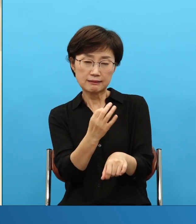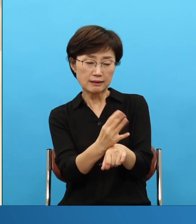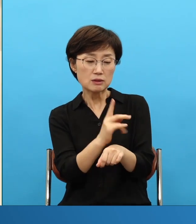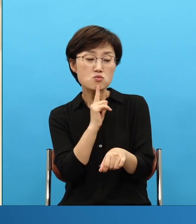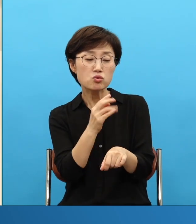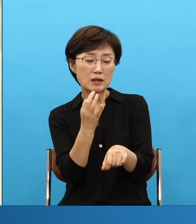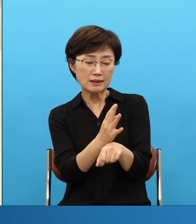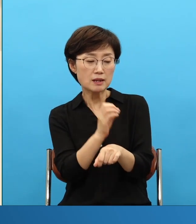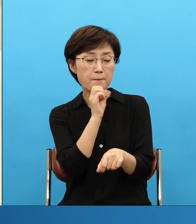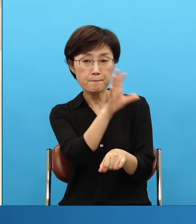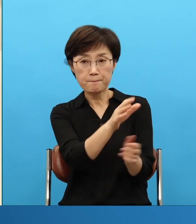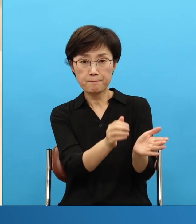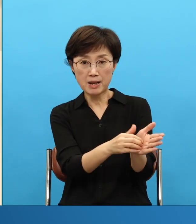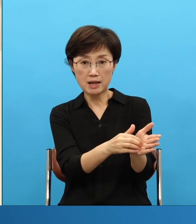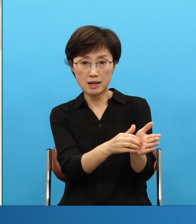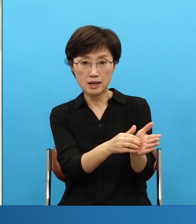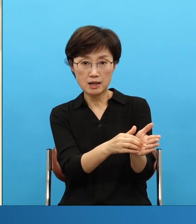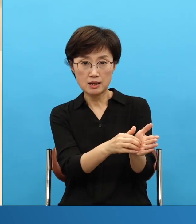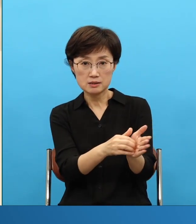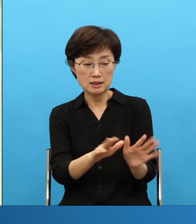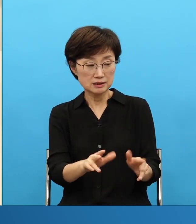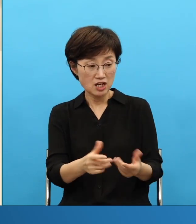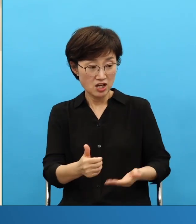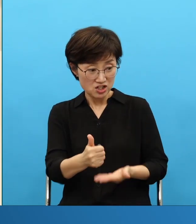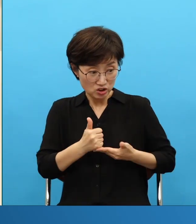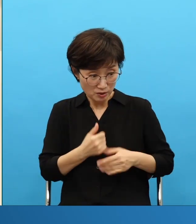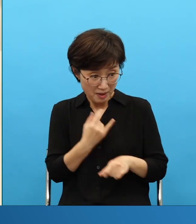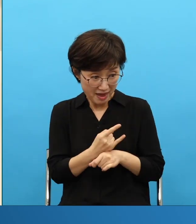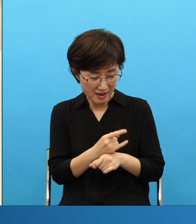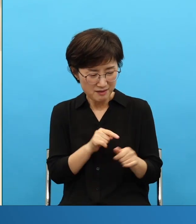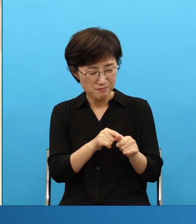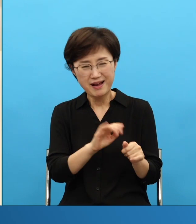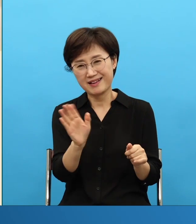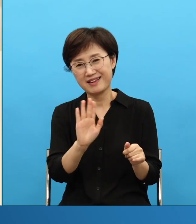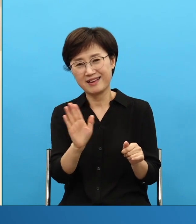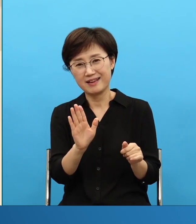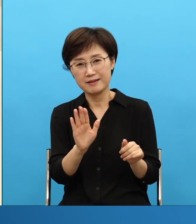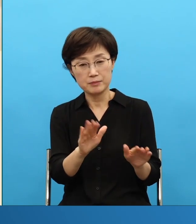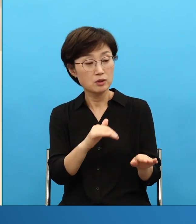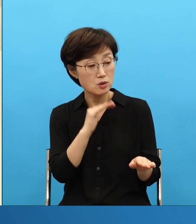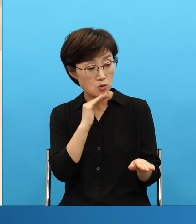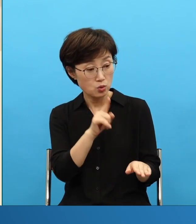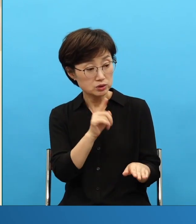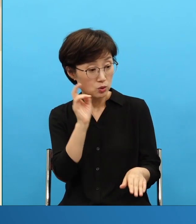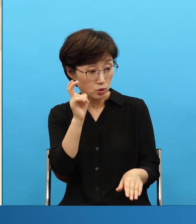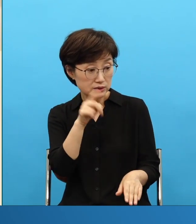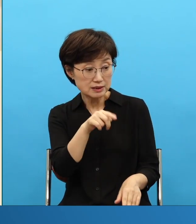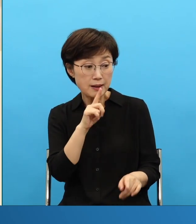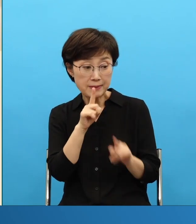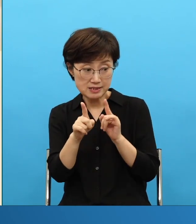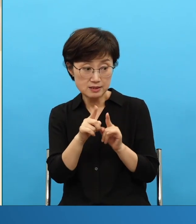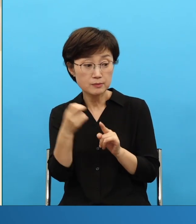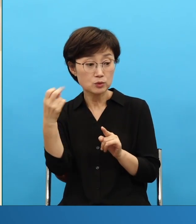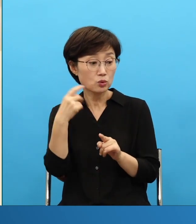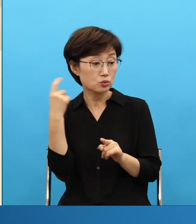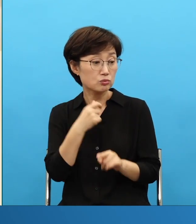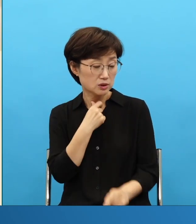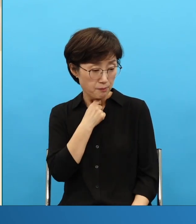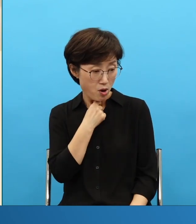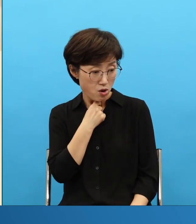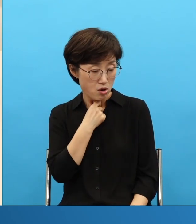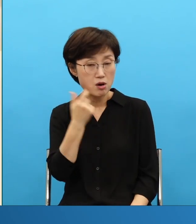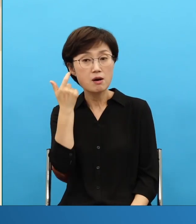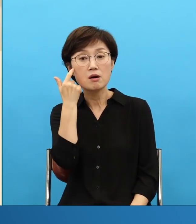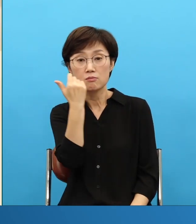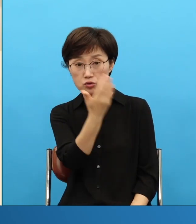간단하게 했어요. 그리고 바로 영접을 초청하기보다는 너 혹시 이 말씀을 계속 듣고